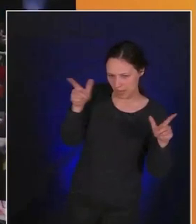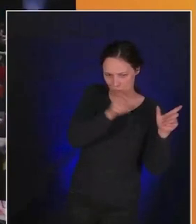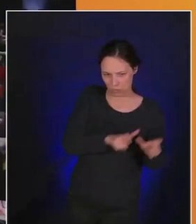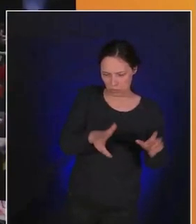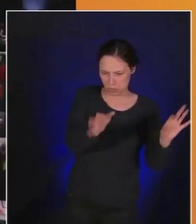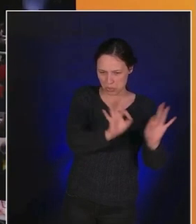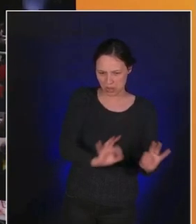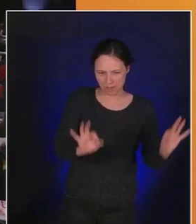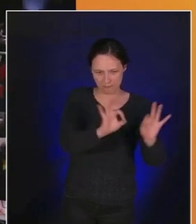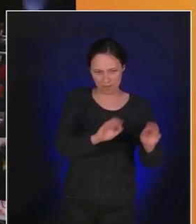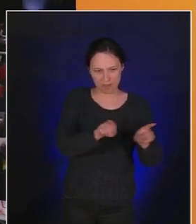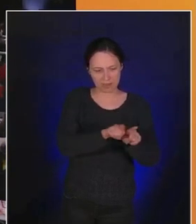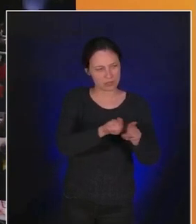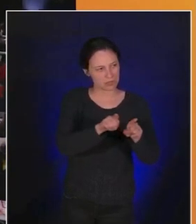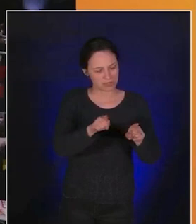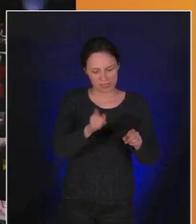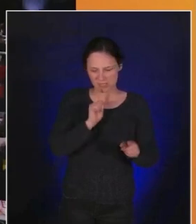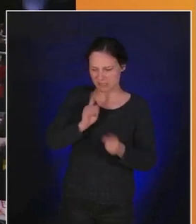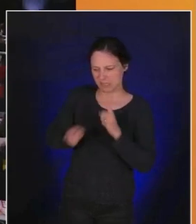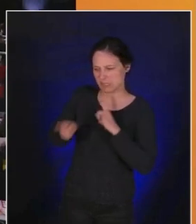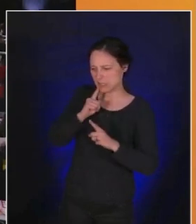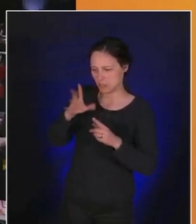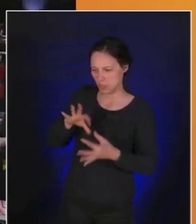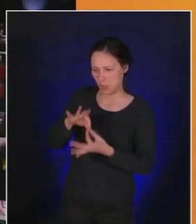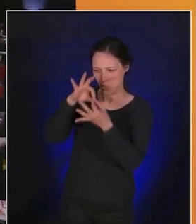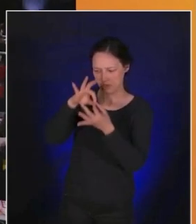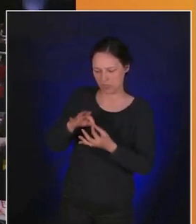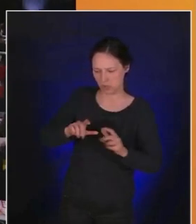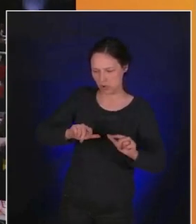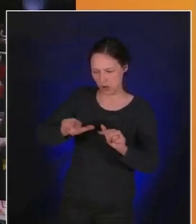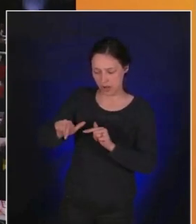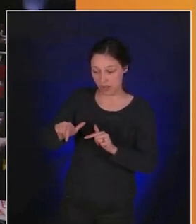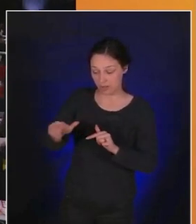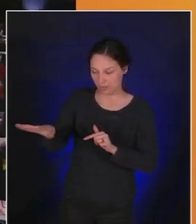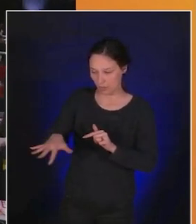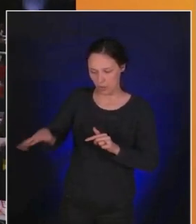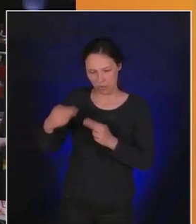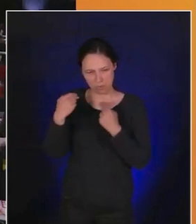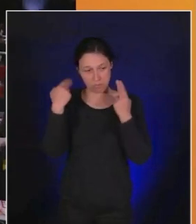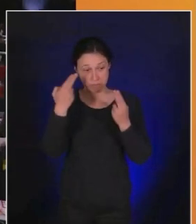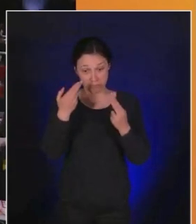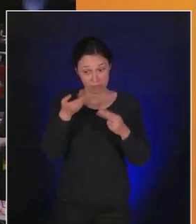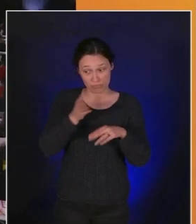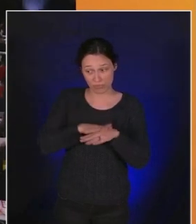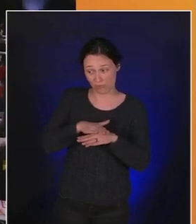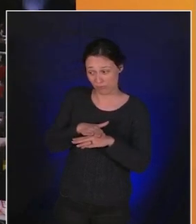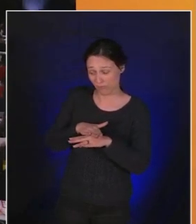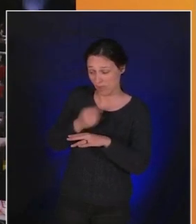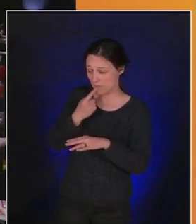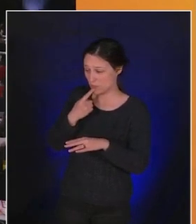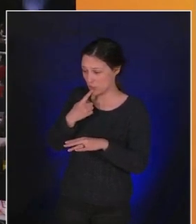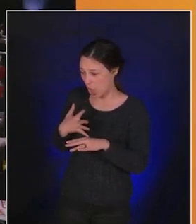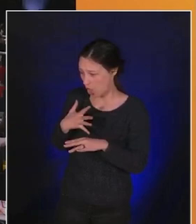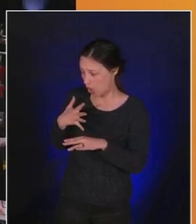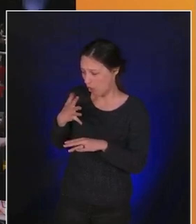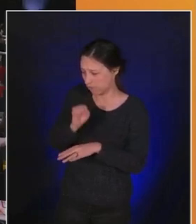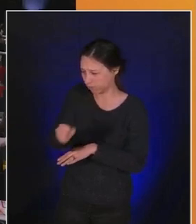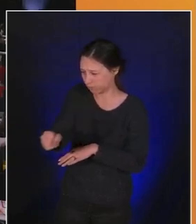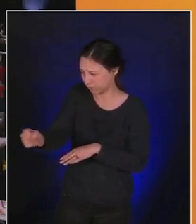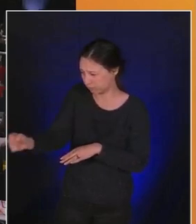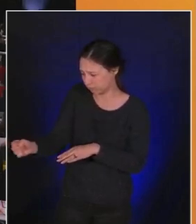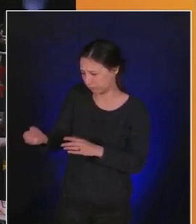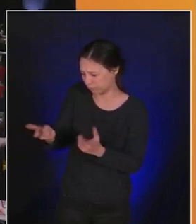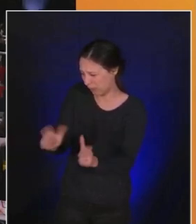théocratique. Ils ont été réprimés dans le sang. Ensuite, de grandes agitations sociales